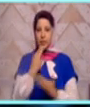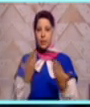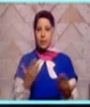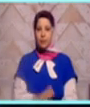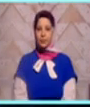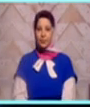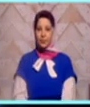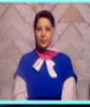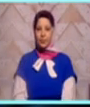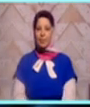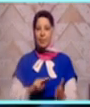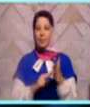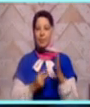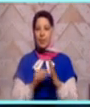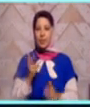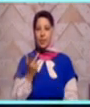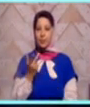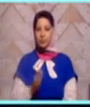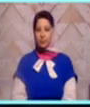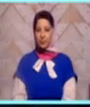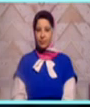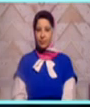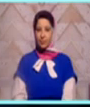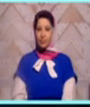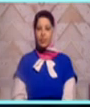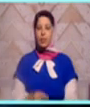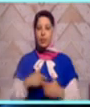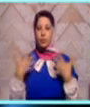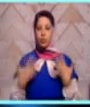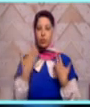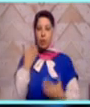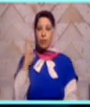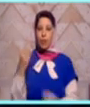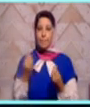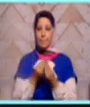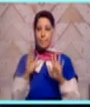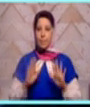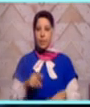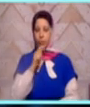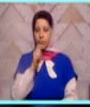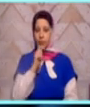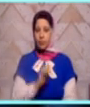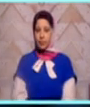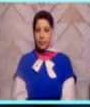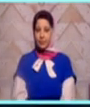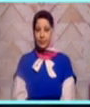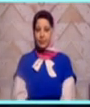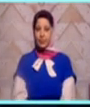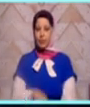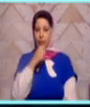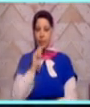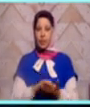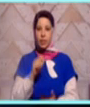يا أستاذ حسن؟ وبسعد بوجودك معايا. أنا لا أسعد والله، بتشرف لما بكون موجود مع حضرتك. إحنا معانا الحقيقة